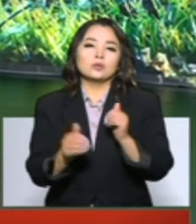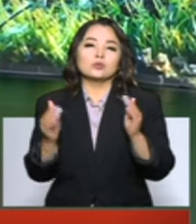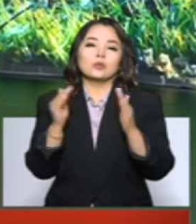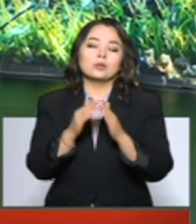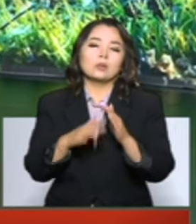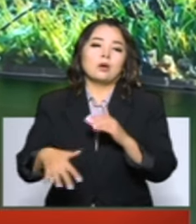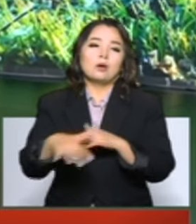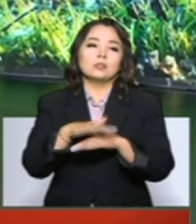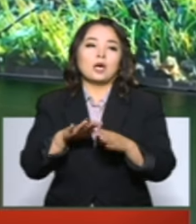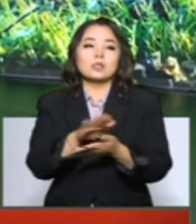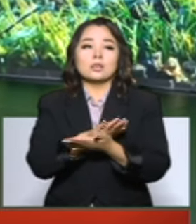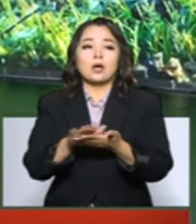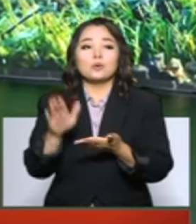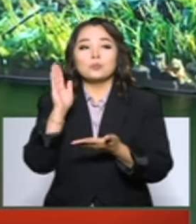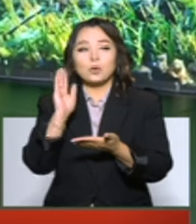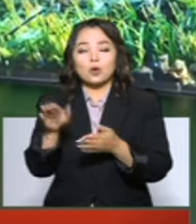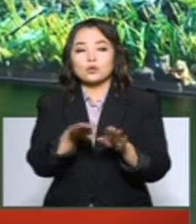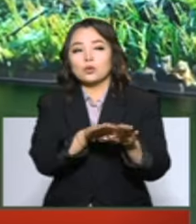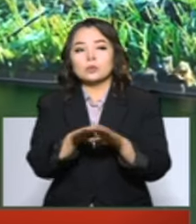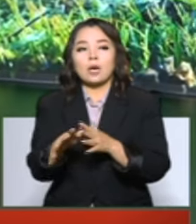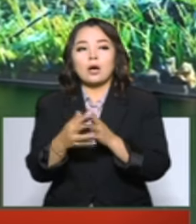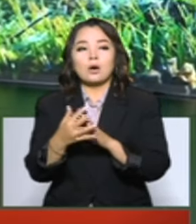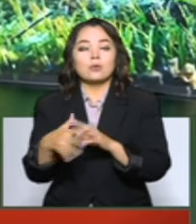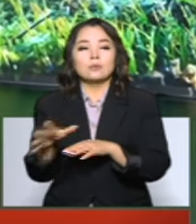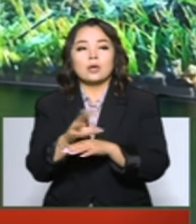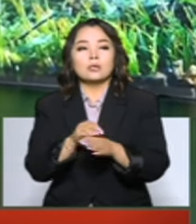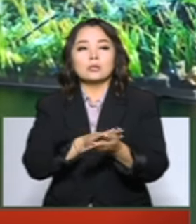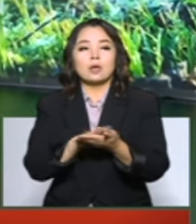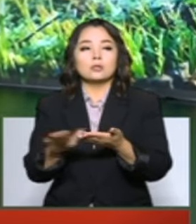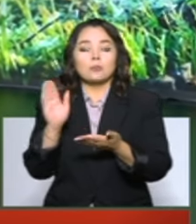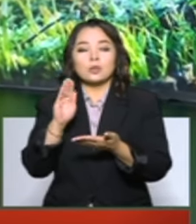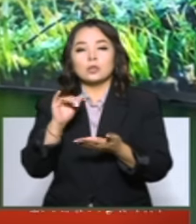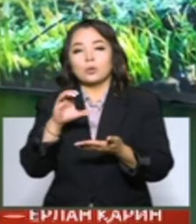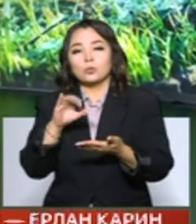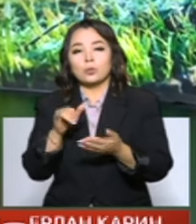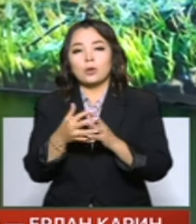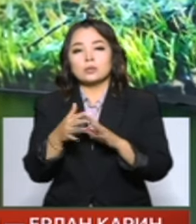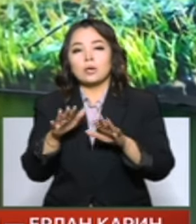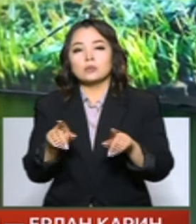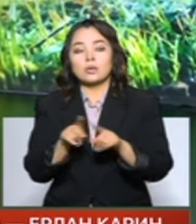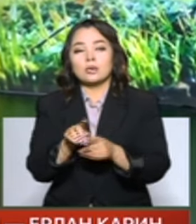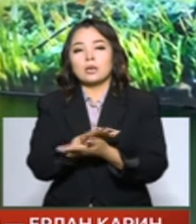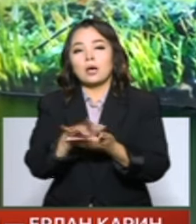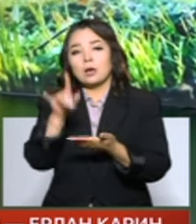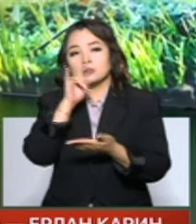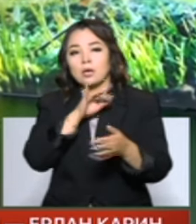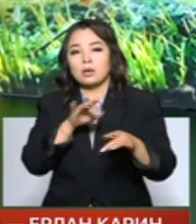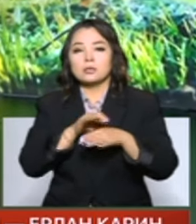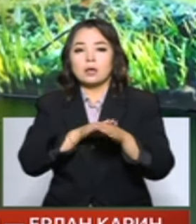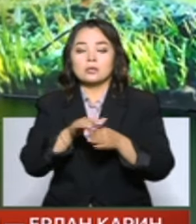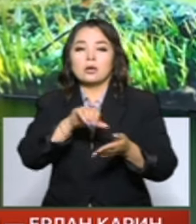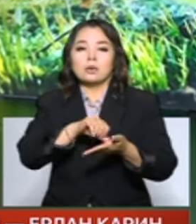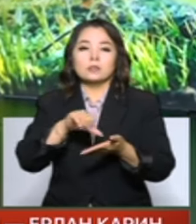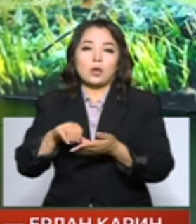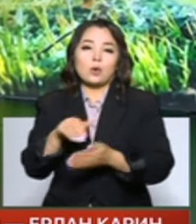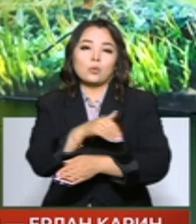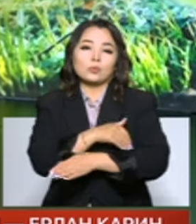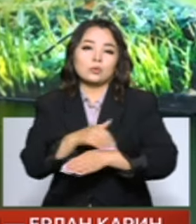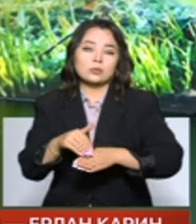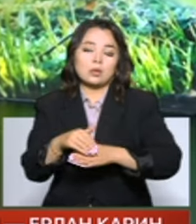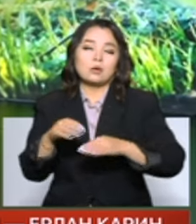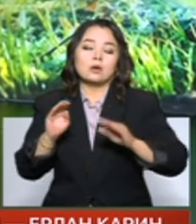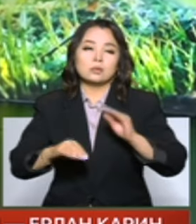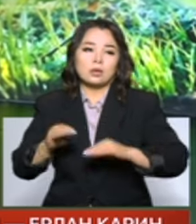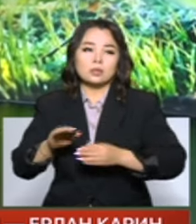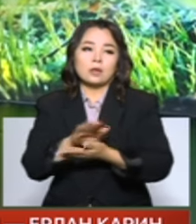Әр үйдің ауласы таза болса, тұтас ауыл таза. Жетісу облысында «Таза Қазақстан» жалпыұлттық акциясы аясында көшесі мен ауласын